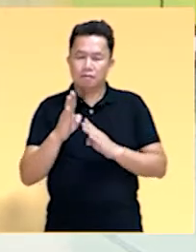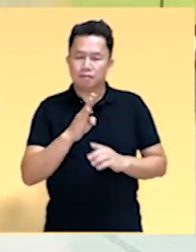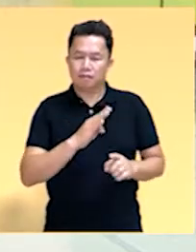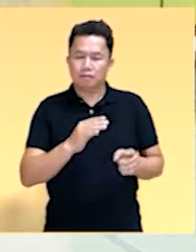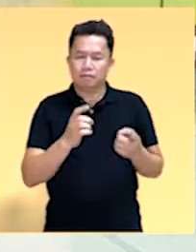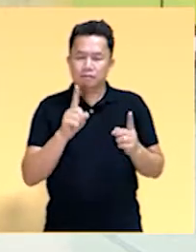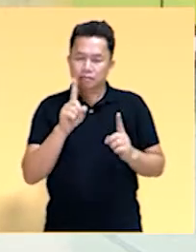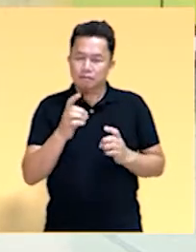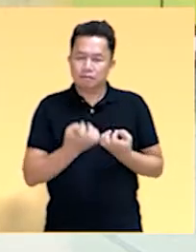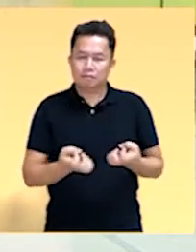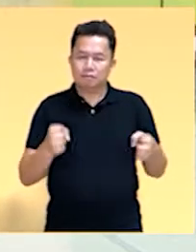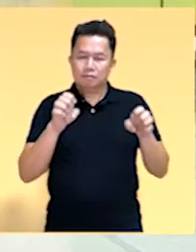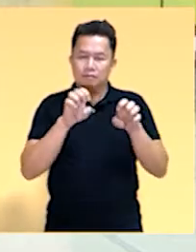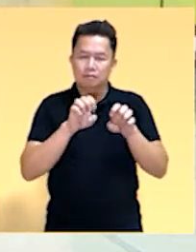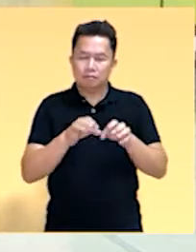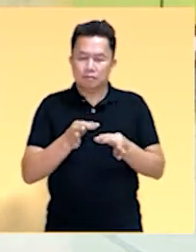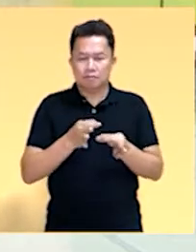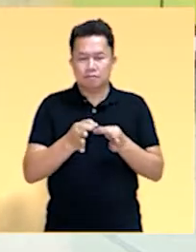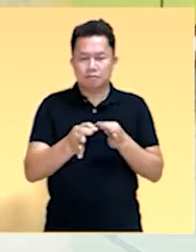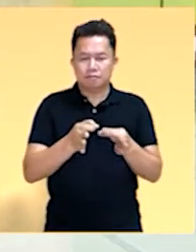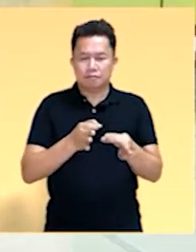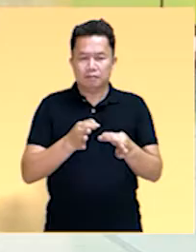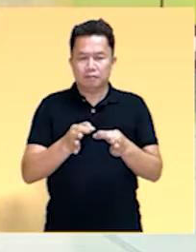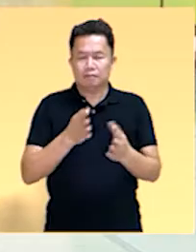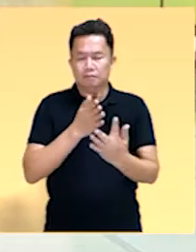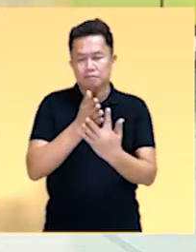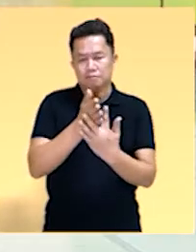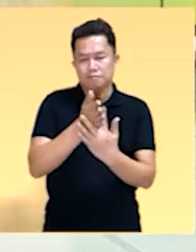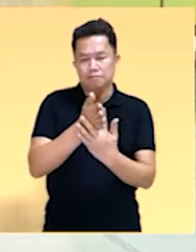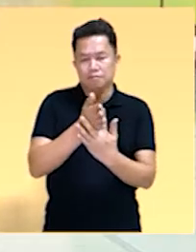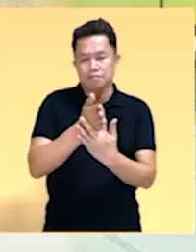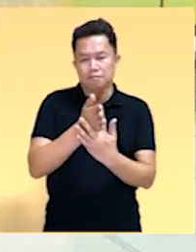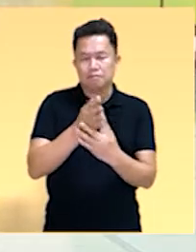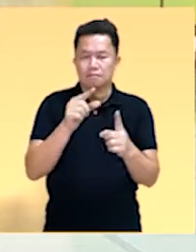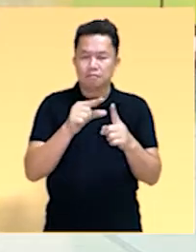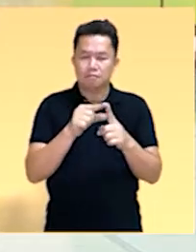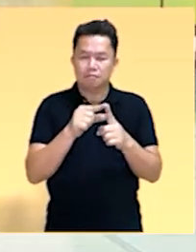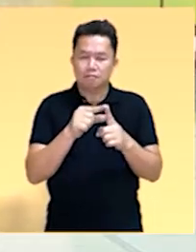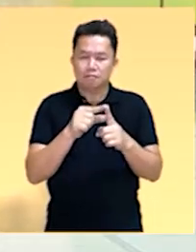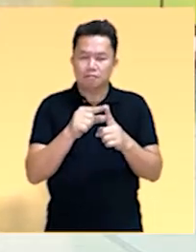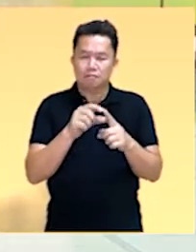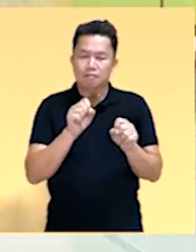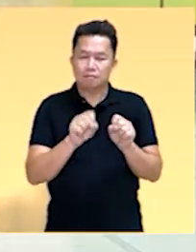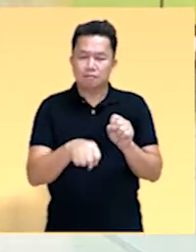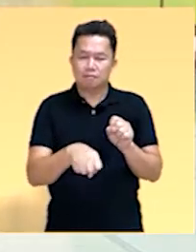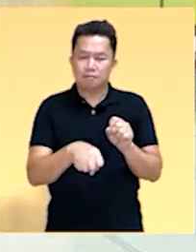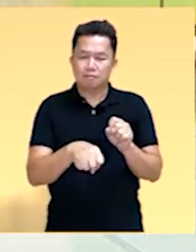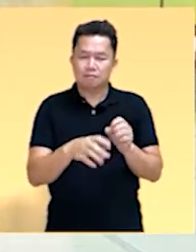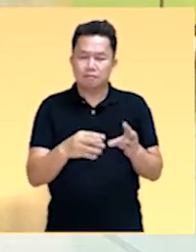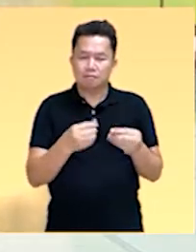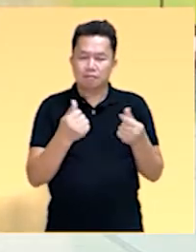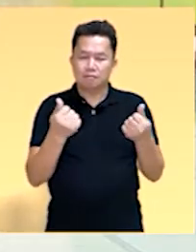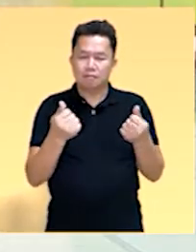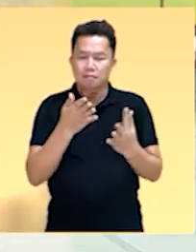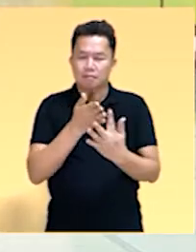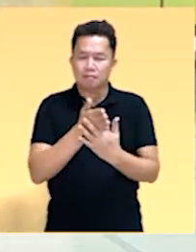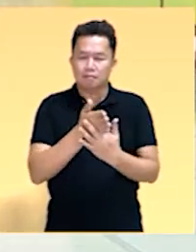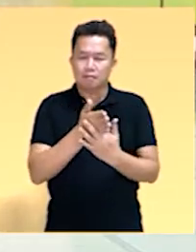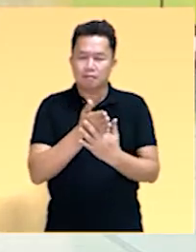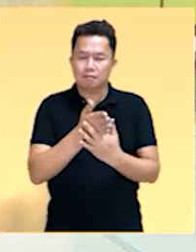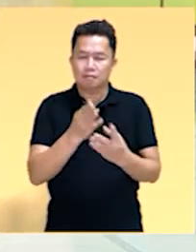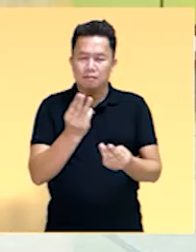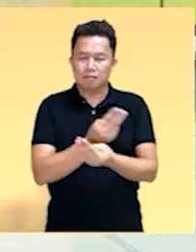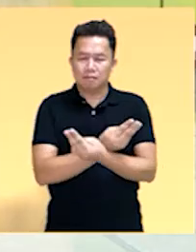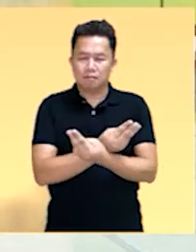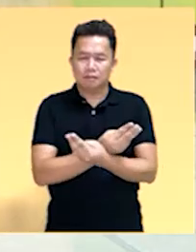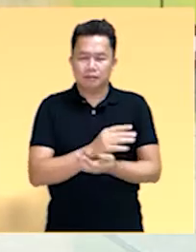ay isang sitwasyon na ipinaliwanag sa pamamagitan ng salita na maaaring isolve sa pamamagitan